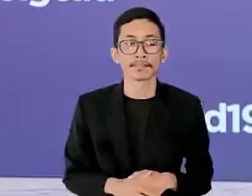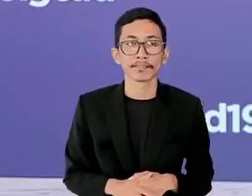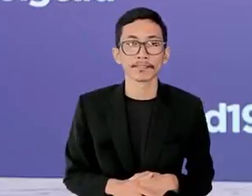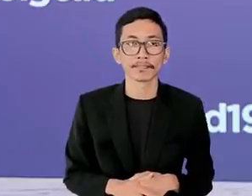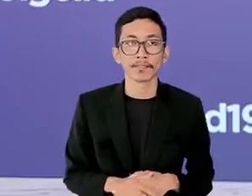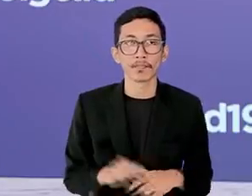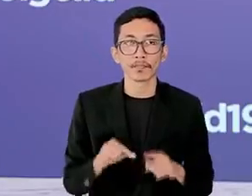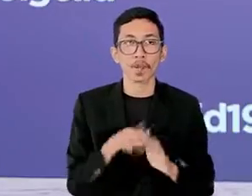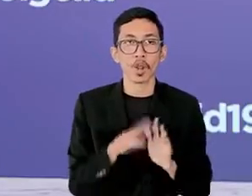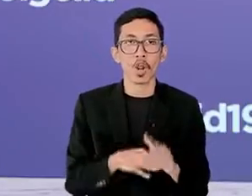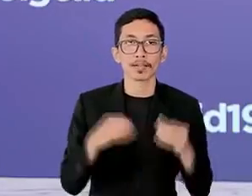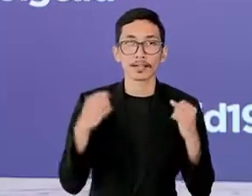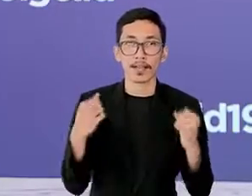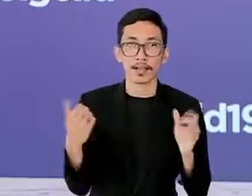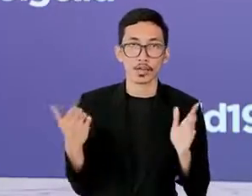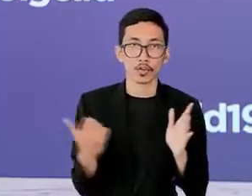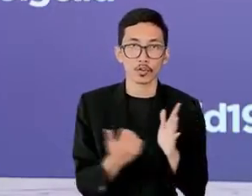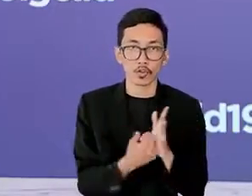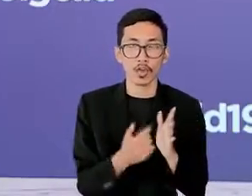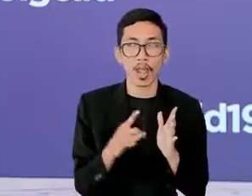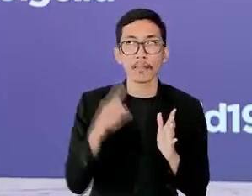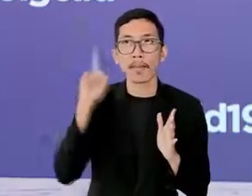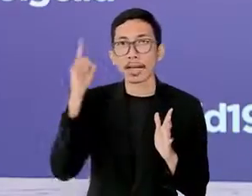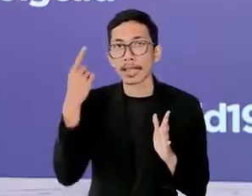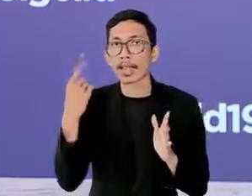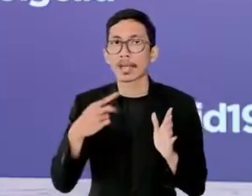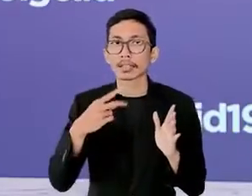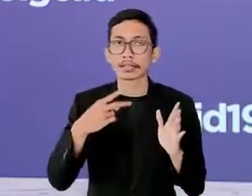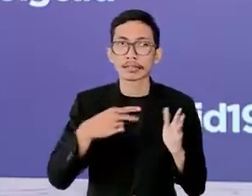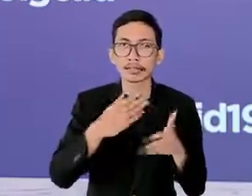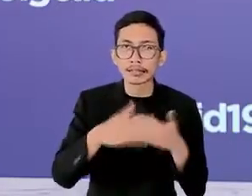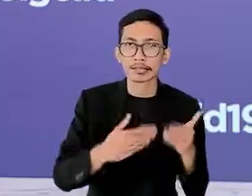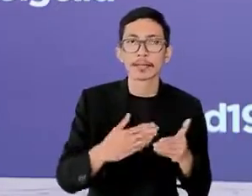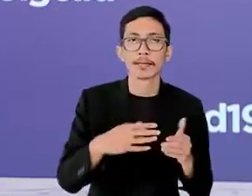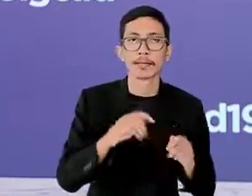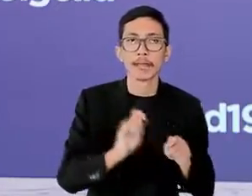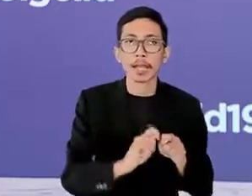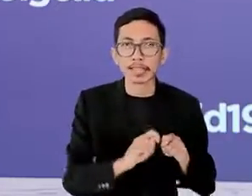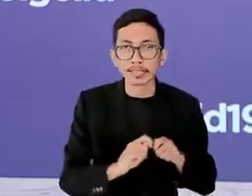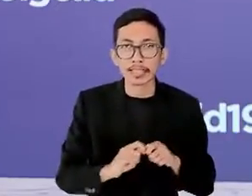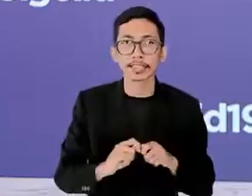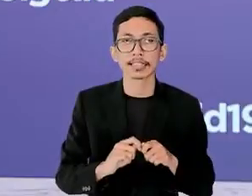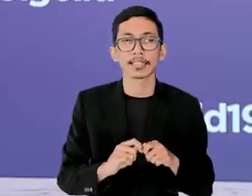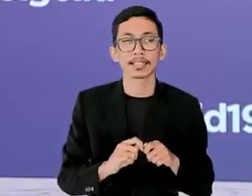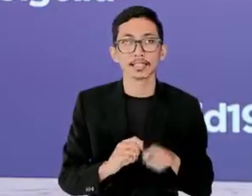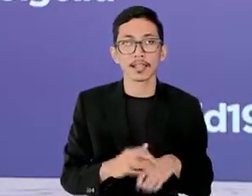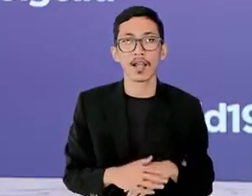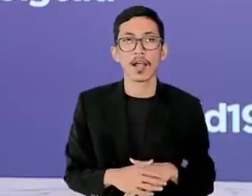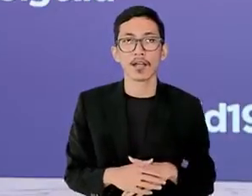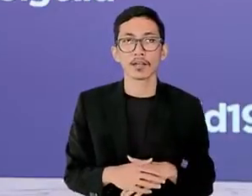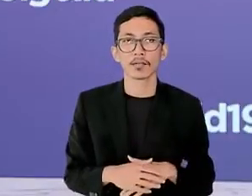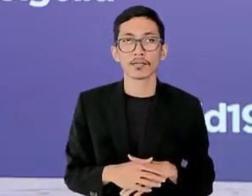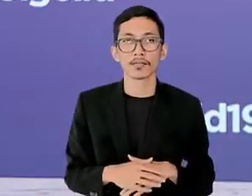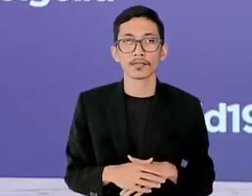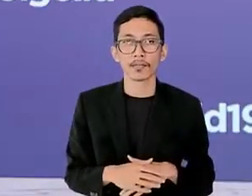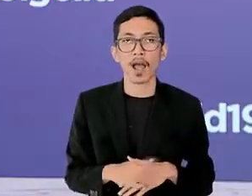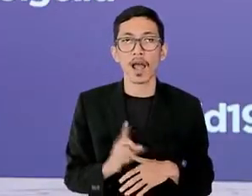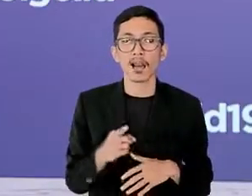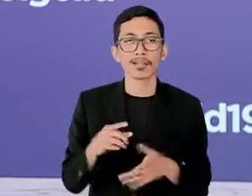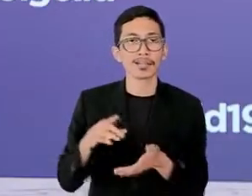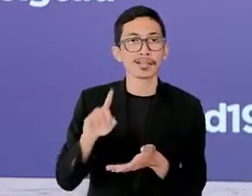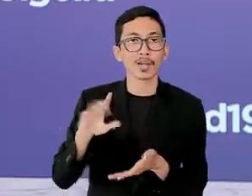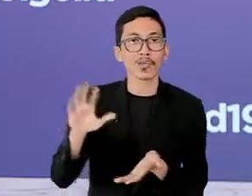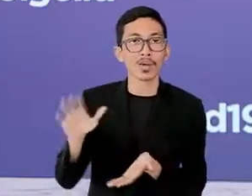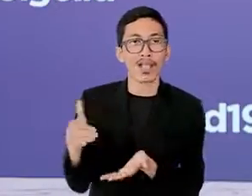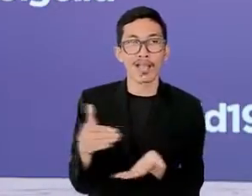protokol kesehatan pemerintah terus memperbaiki sistem yang ada termasuk transisi digitalisasi menuju satu data